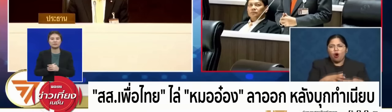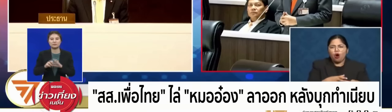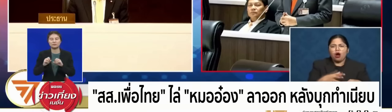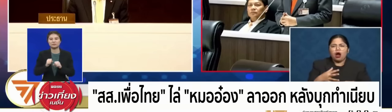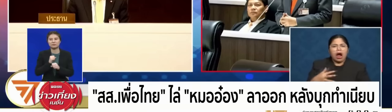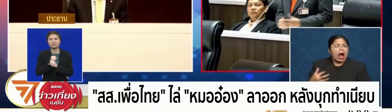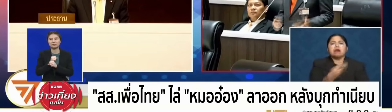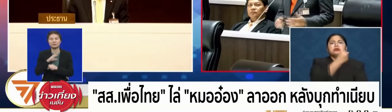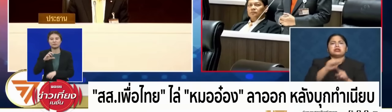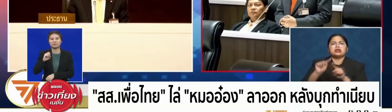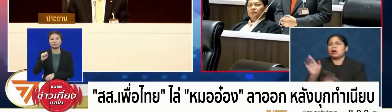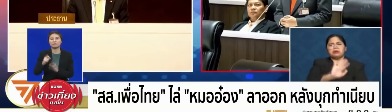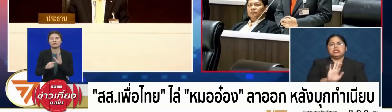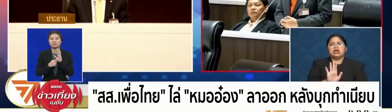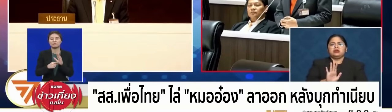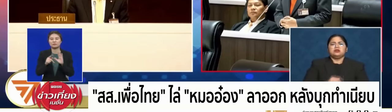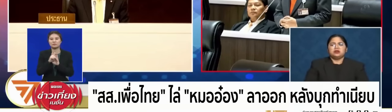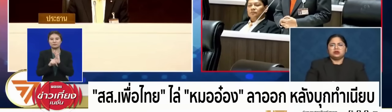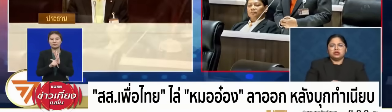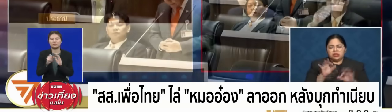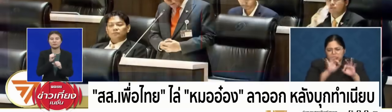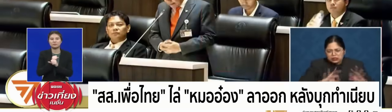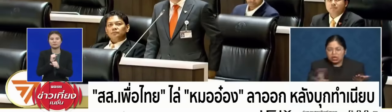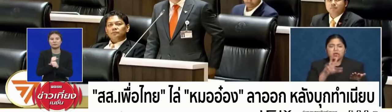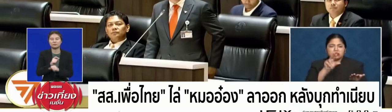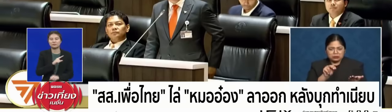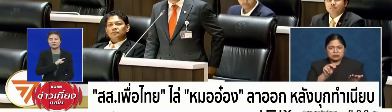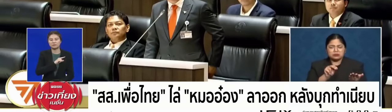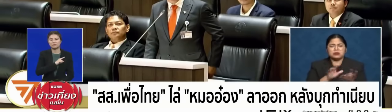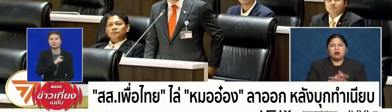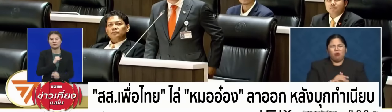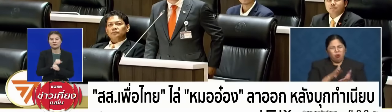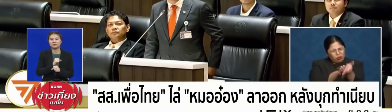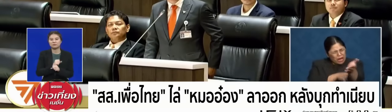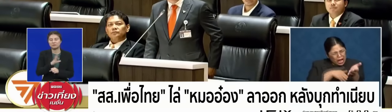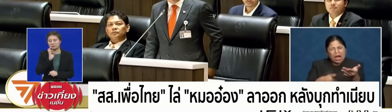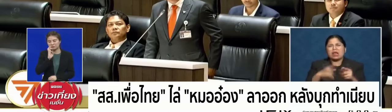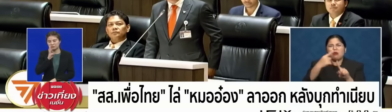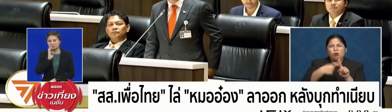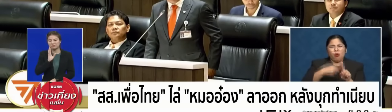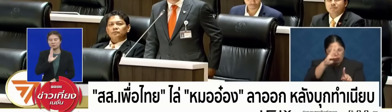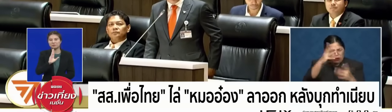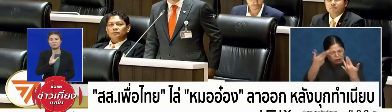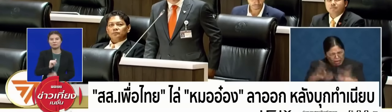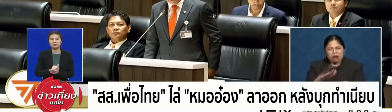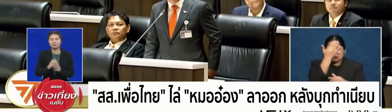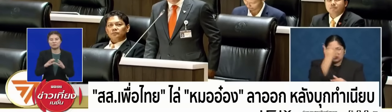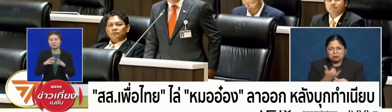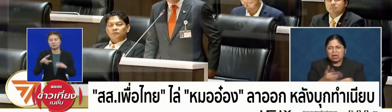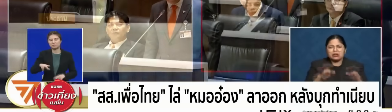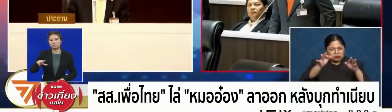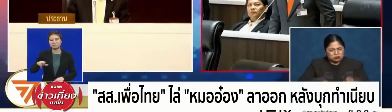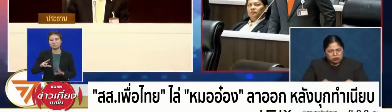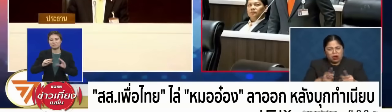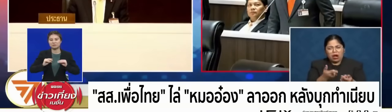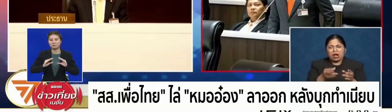กฎหมายดังนั้นการทำหน้าที่ของนายปฏิพัฒน์จึงเป็นหน้าที่พึงกระทำไม่ควรตำหนิอ่าเพื่อไทยบอกไม่เห็นด้วยคุณ